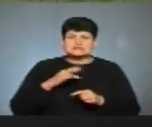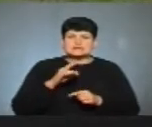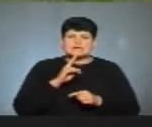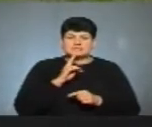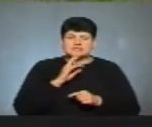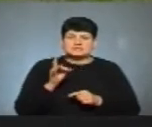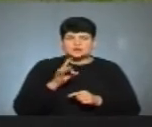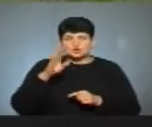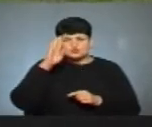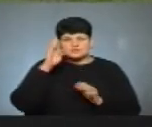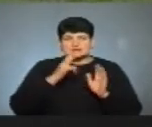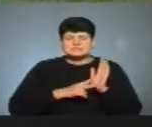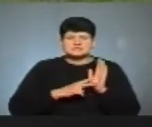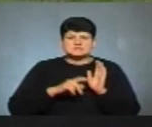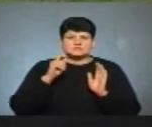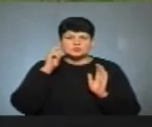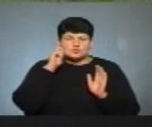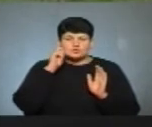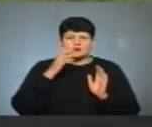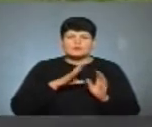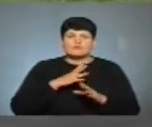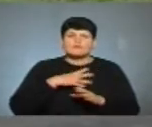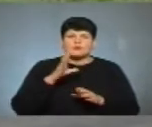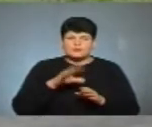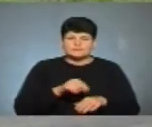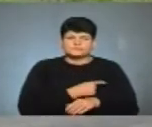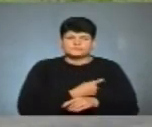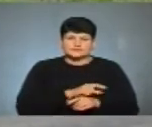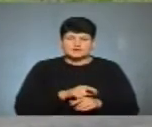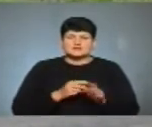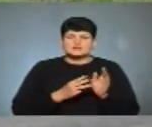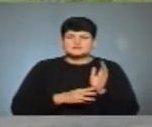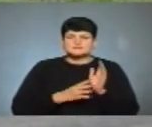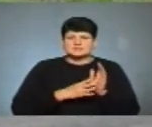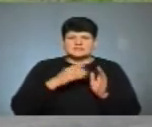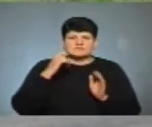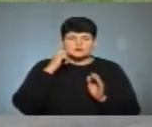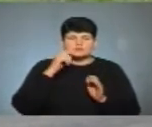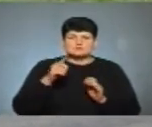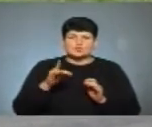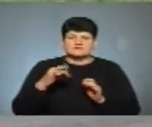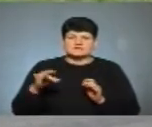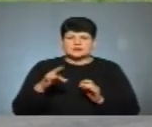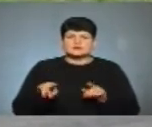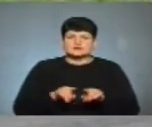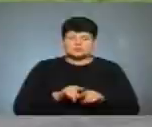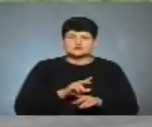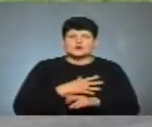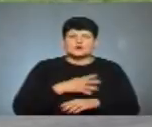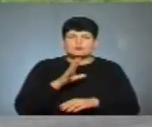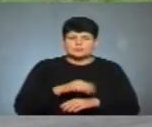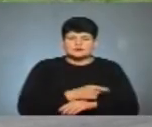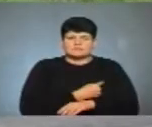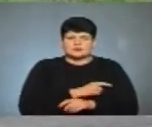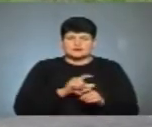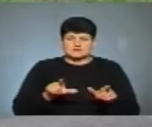район, чоловік 70 років помер в стаціонарі, і чоловік 89 років, Зборівський район, теж помер в стаціонарі.